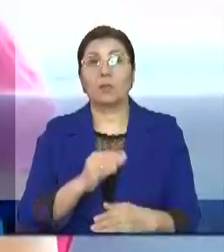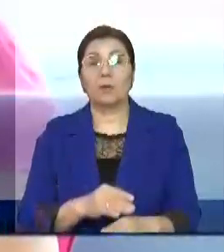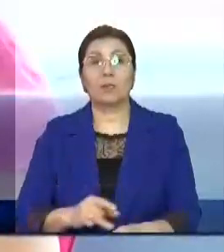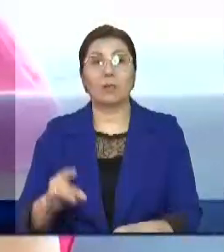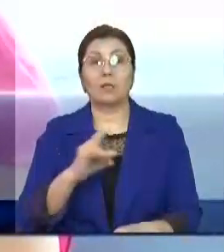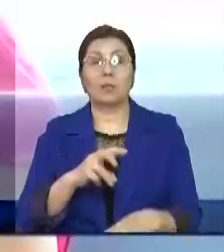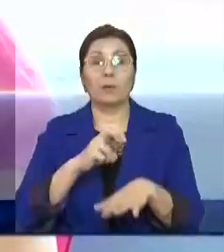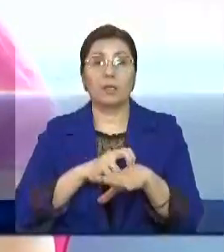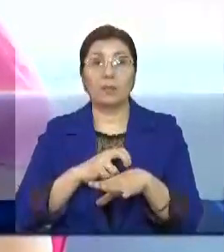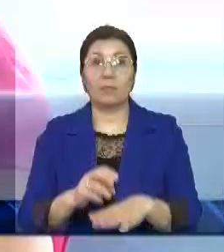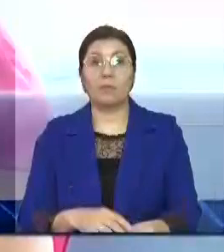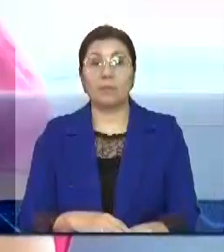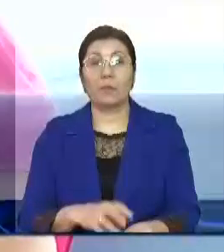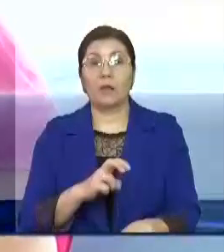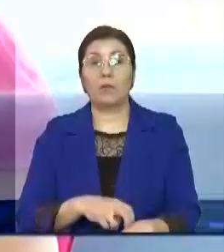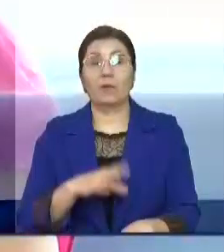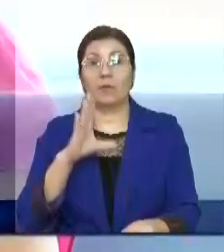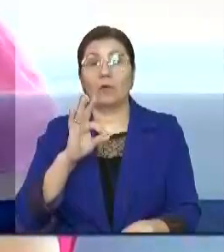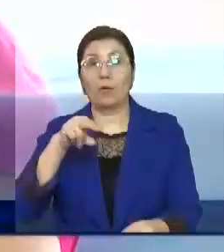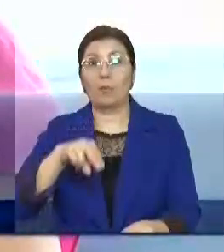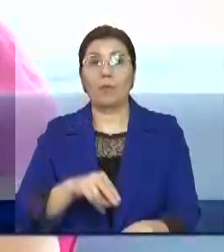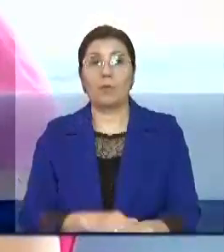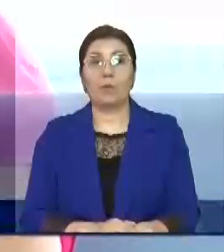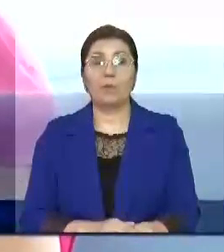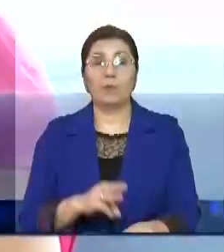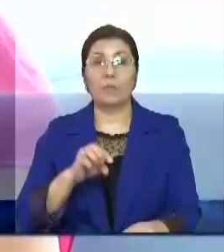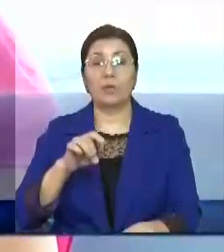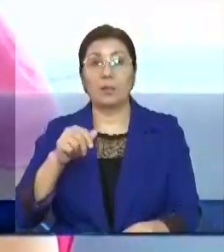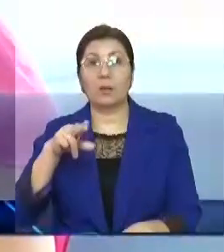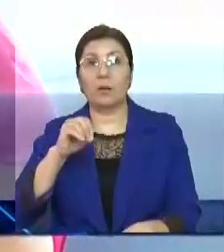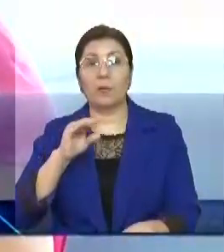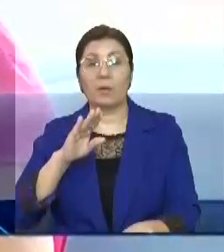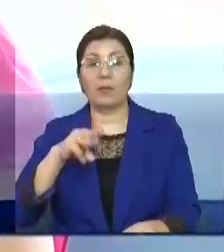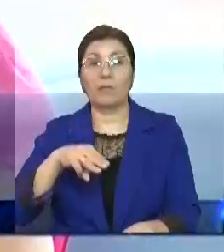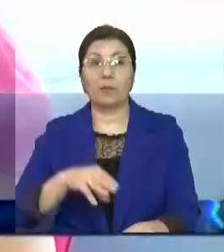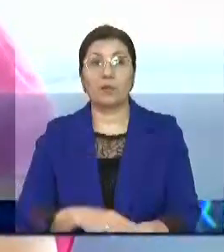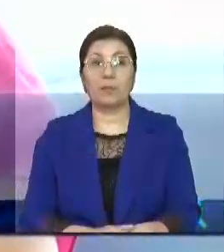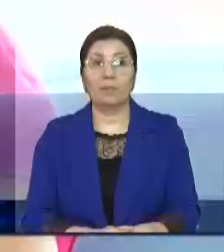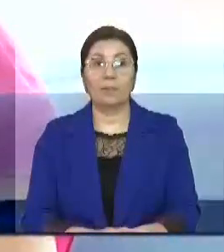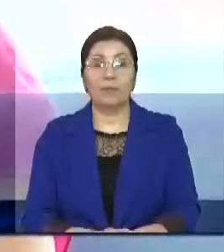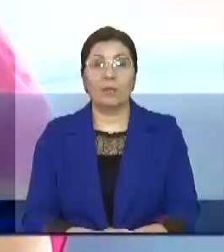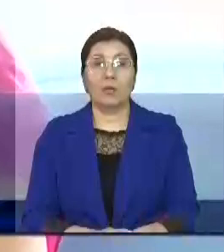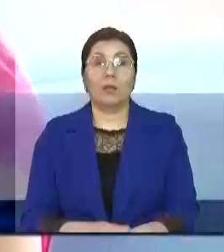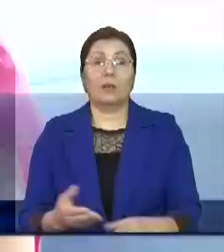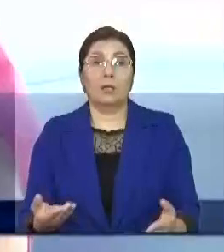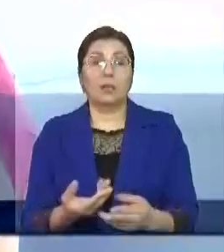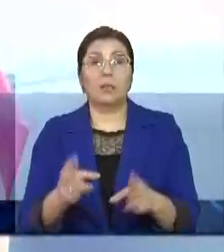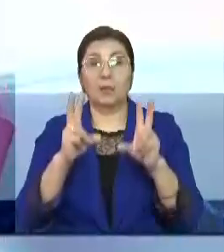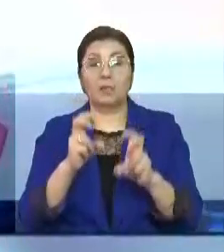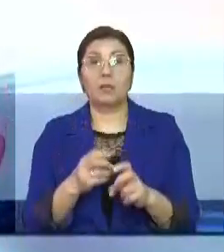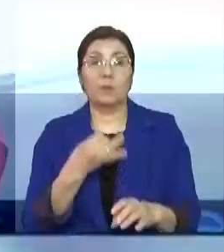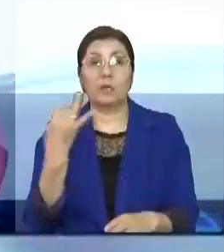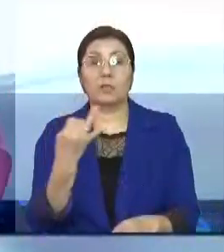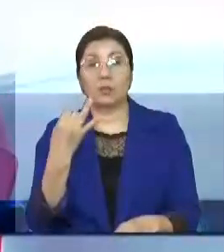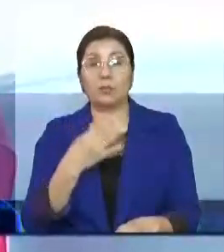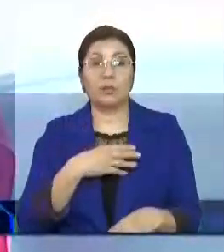региональных врачей, врачей общей практики и терапевтов. Те темы, которые их больше всего интересуют. И мы вот эти